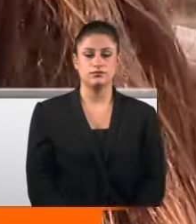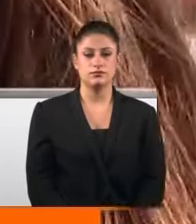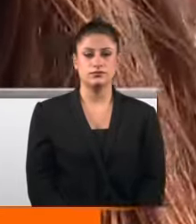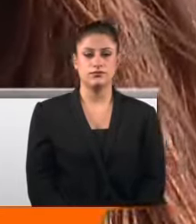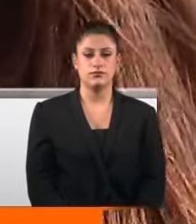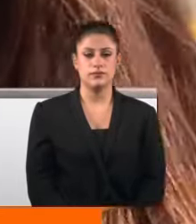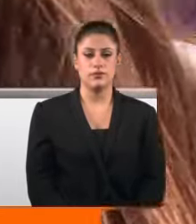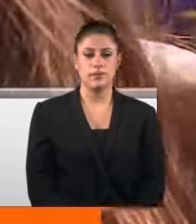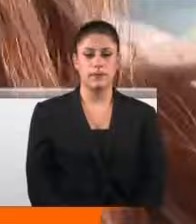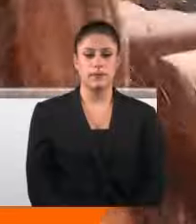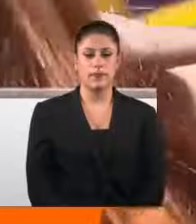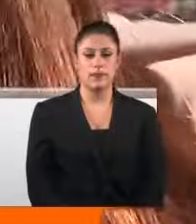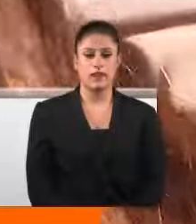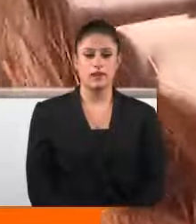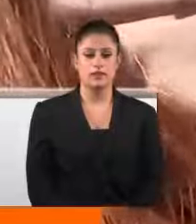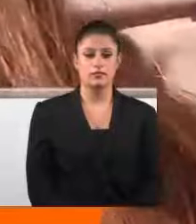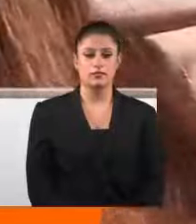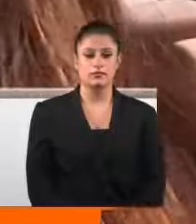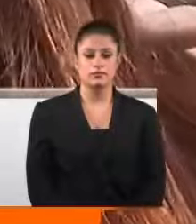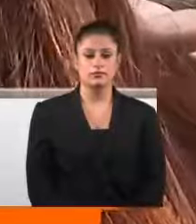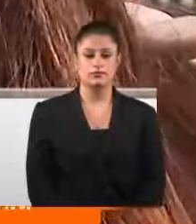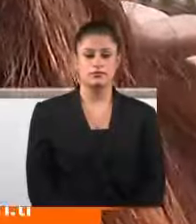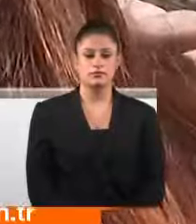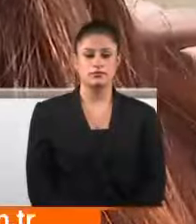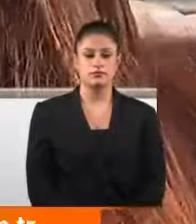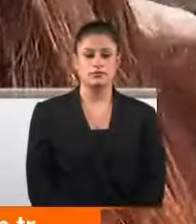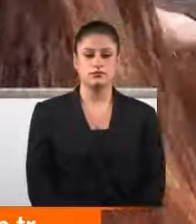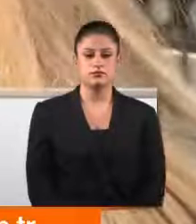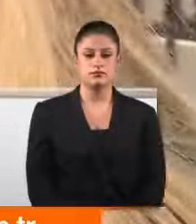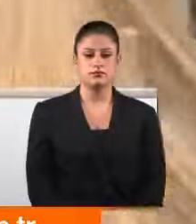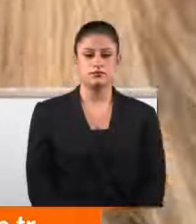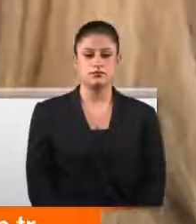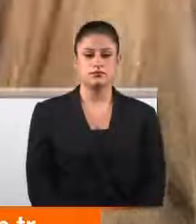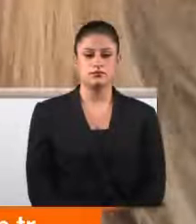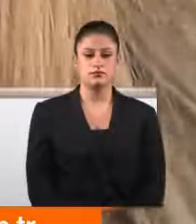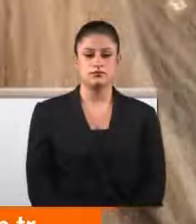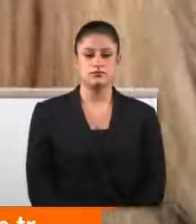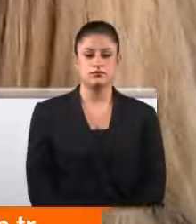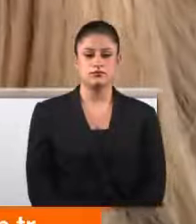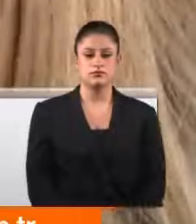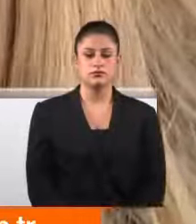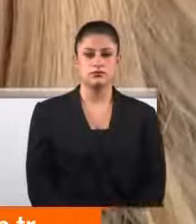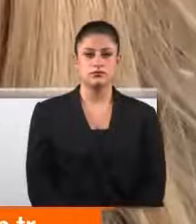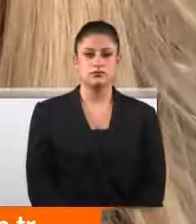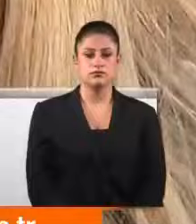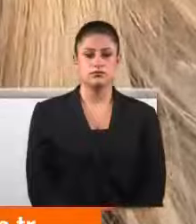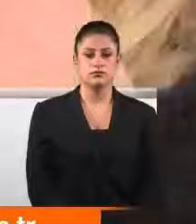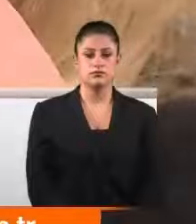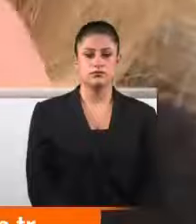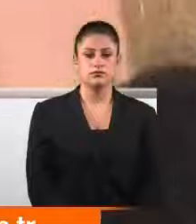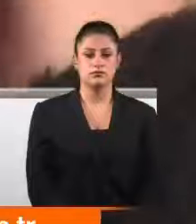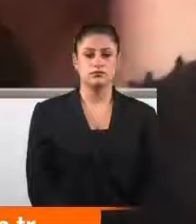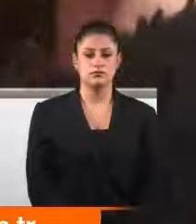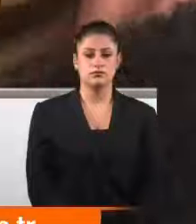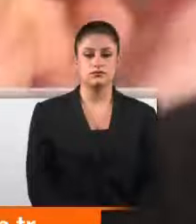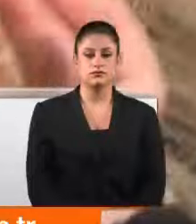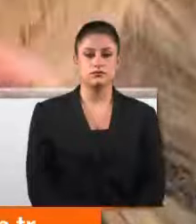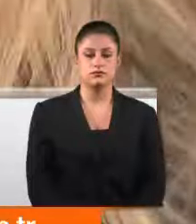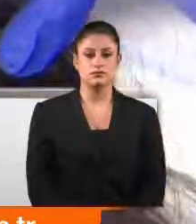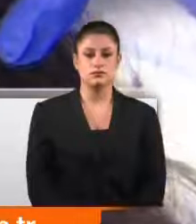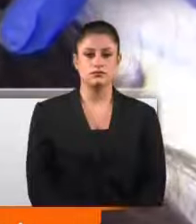Daha önce estetik yaptırdınız mı? Evet, yaptırdım. Nerenize? Burnumu. Dudak dolgusu yaptırdım. Neden peki? Sosyal medyadan